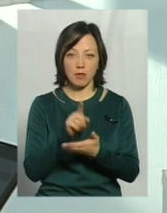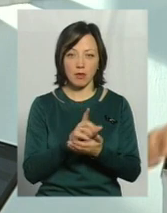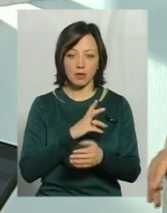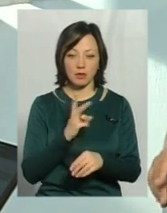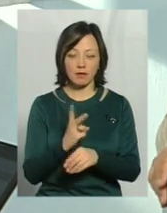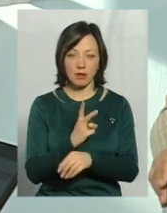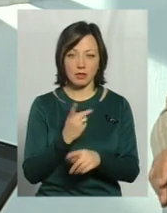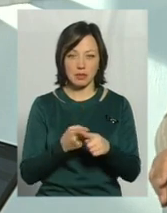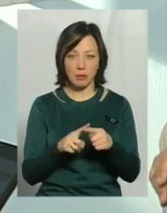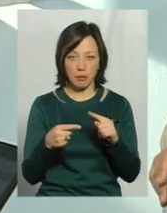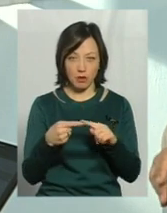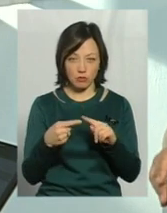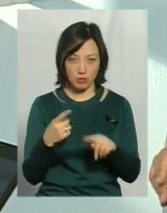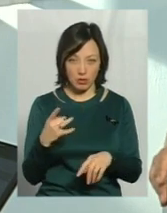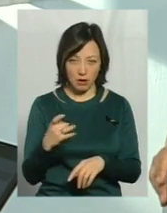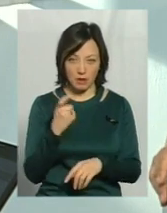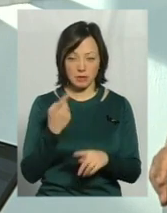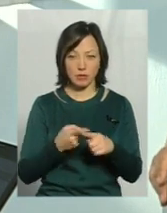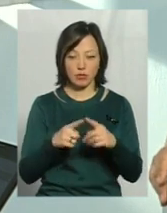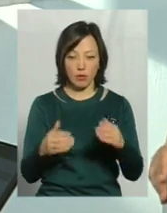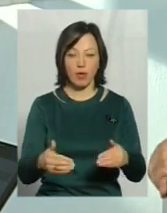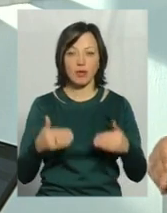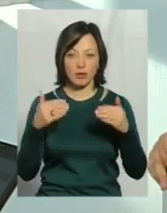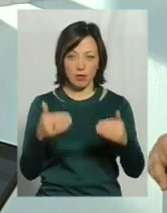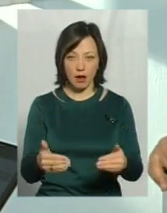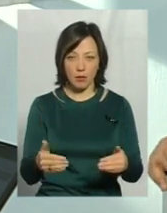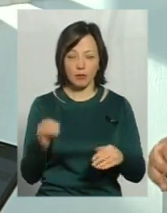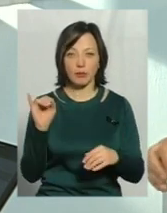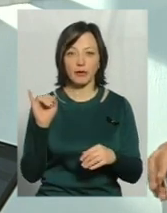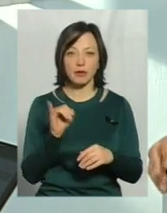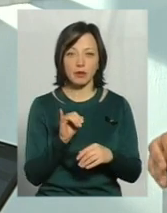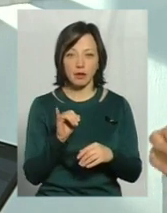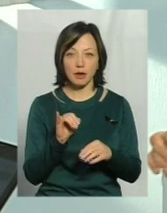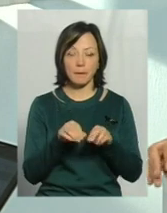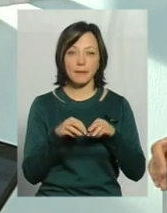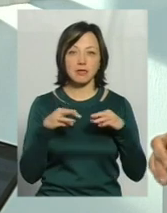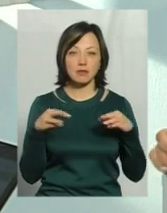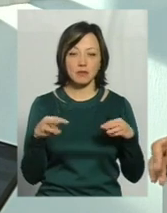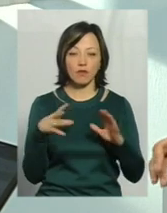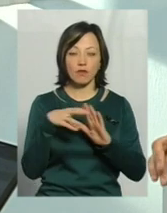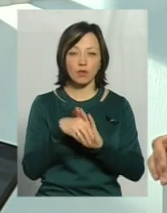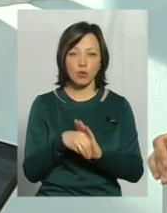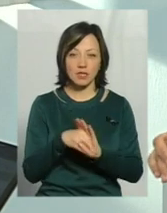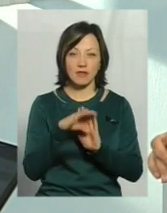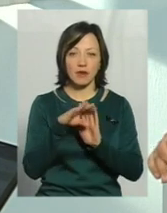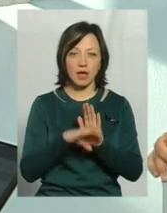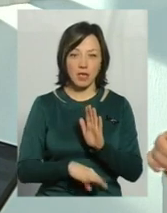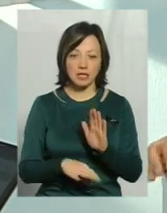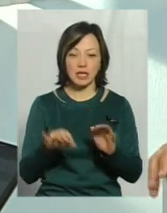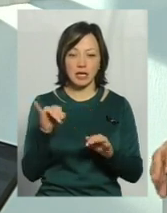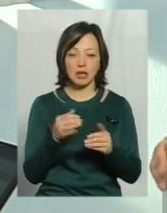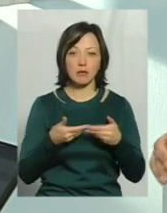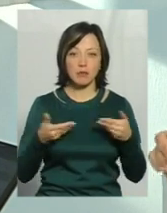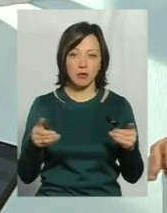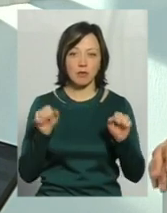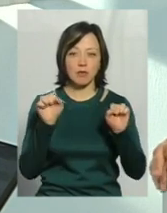рази. Оце перший раз на цьому етапі. А міністерство вносить його в реєстр. І ми вже можемо